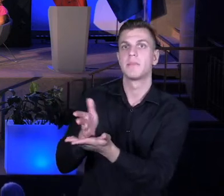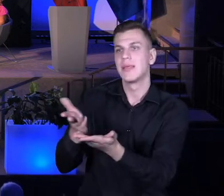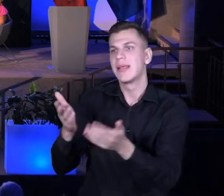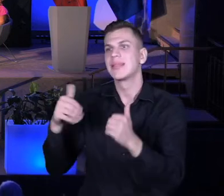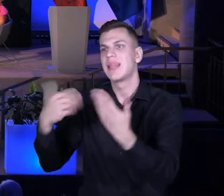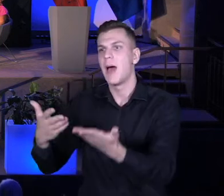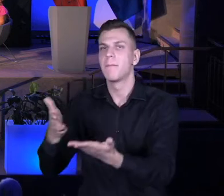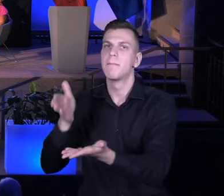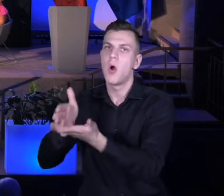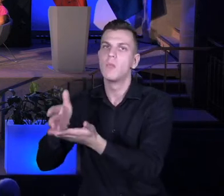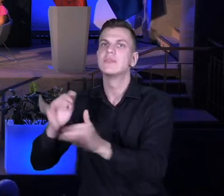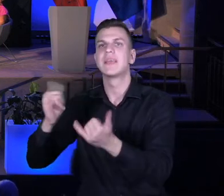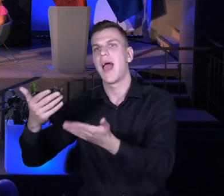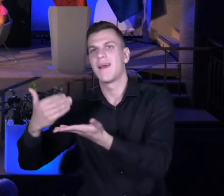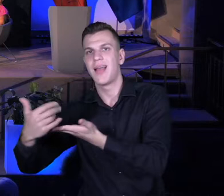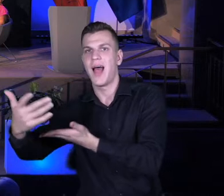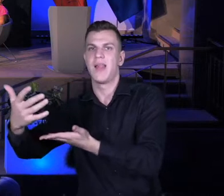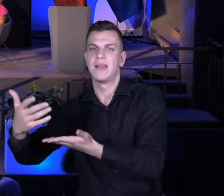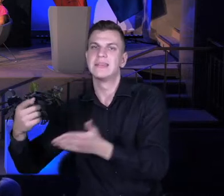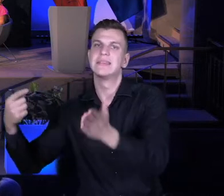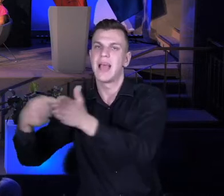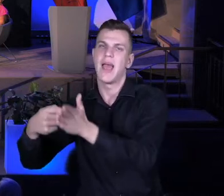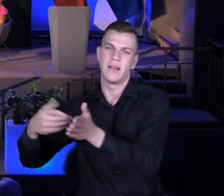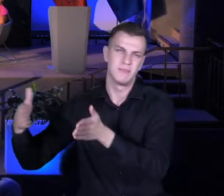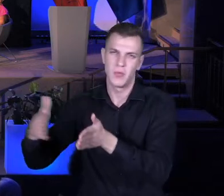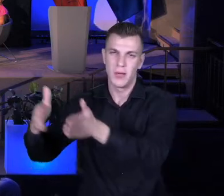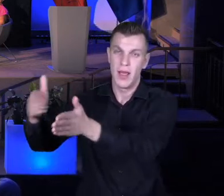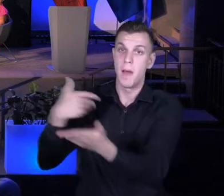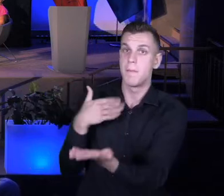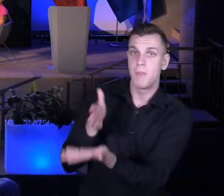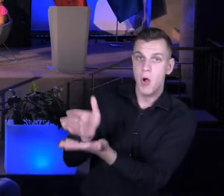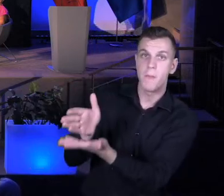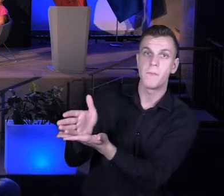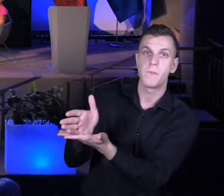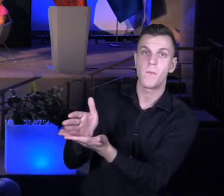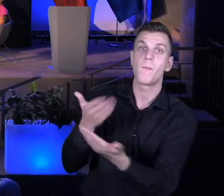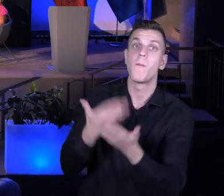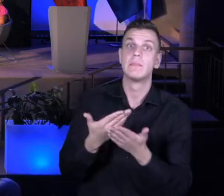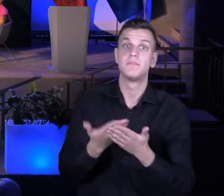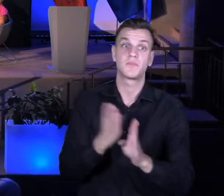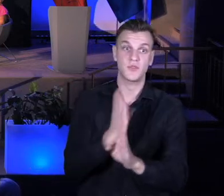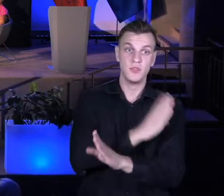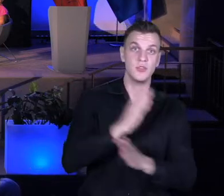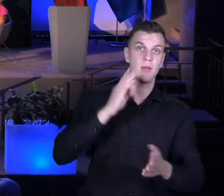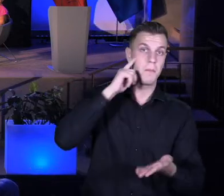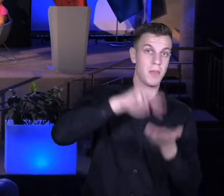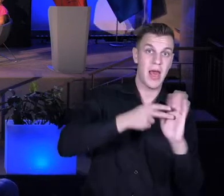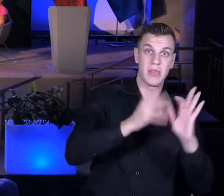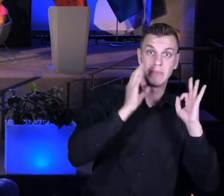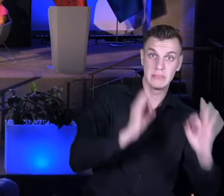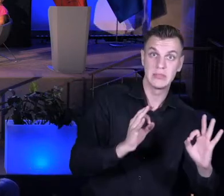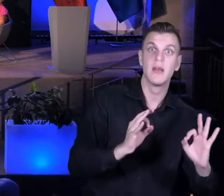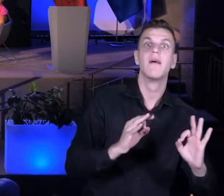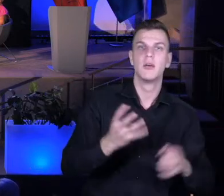więc to była bardzo ważna rzecz, na którą zwróciłyśmy uwagę, ponieważ dobrze zaplanowana lekcja to aktywność ucznia i